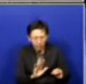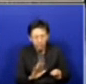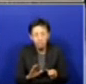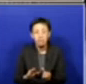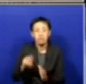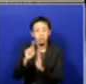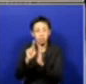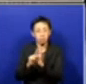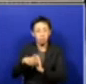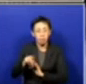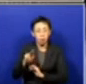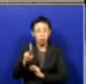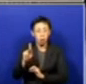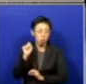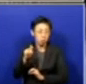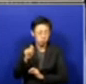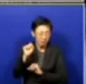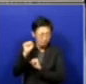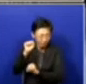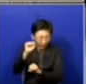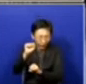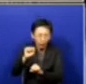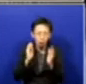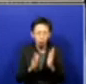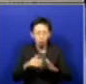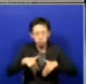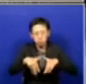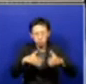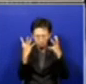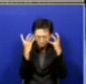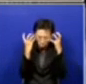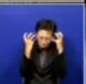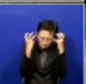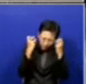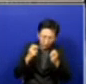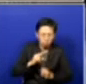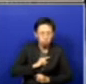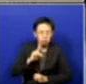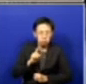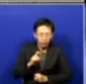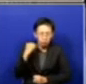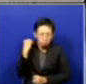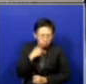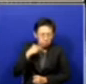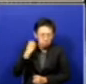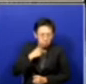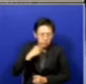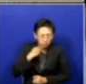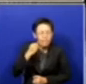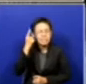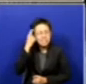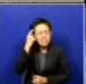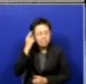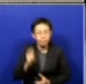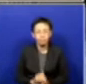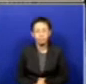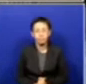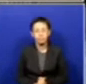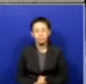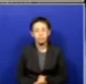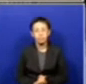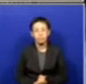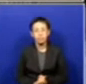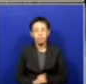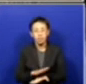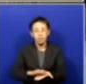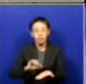ายวันสิ่งหนึ่งที่ดิฉันได้นำเรียนต่อท่านประธานค่ะว่าข้อเรียกร้องของสภา